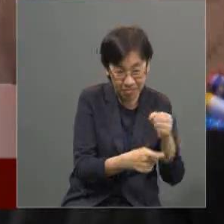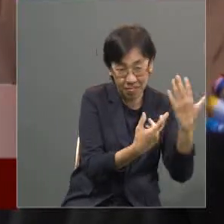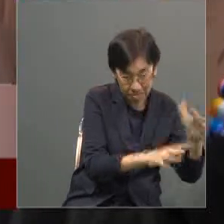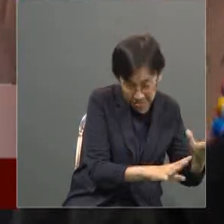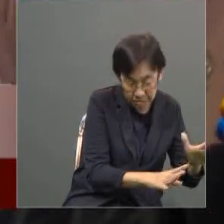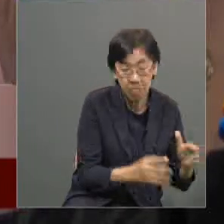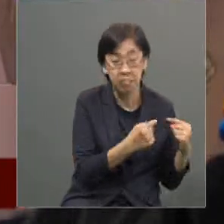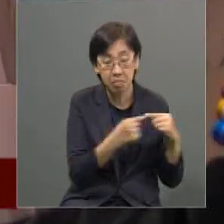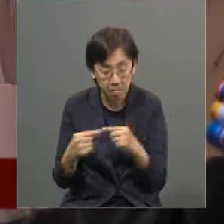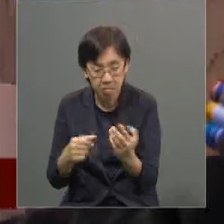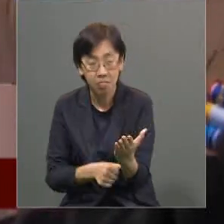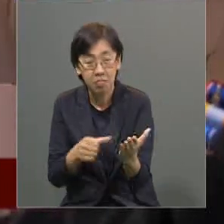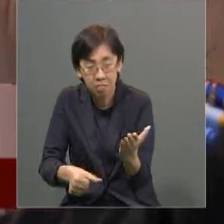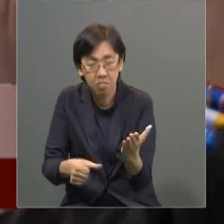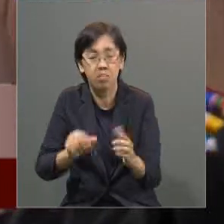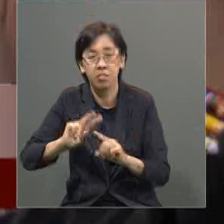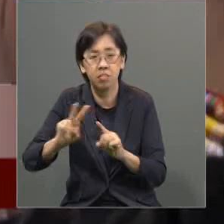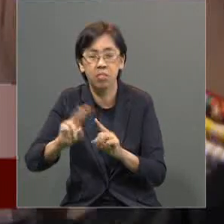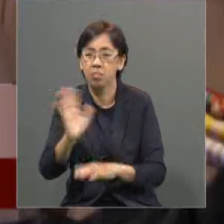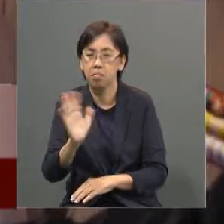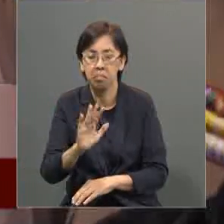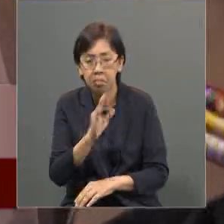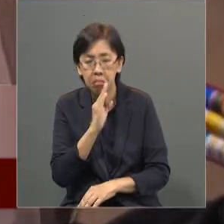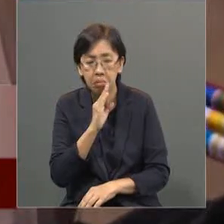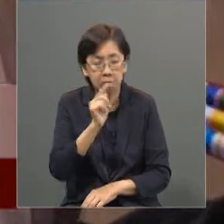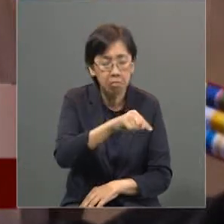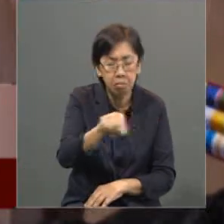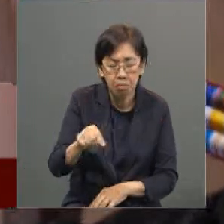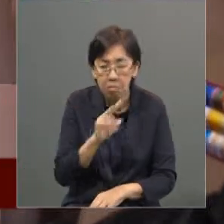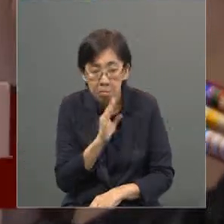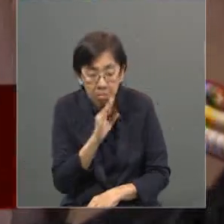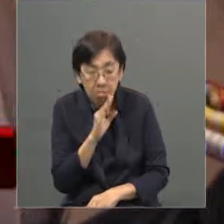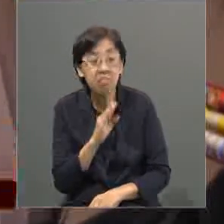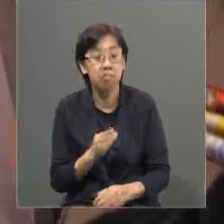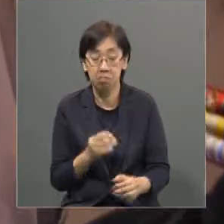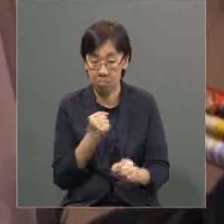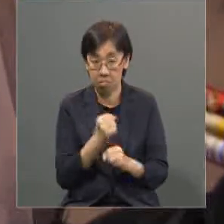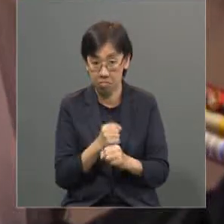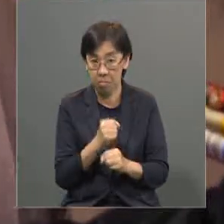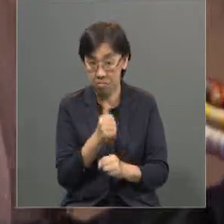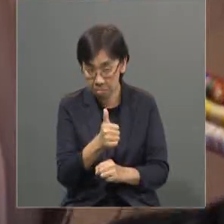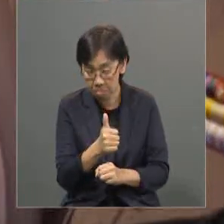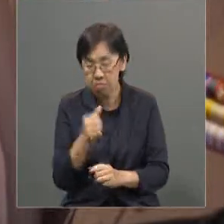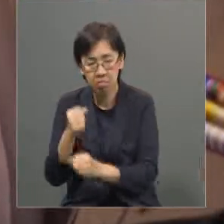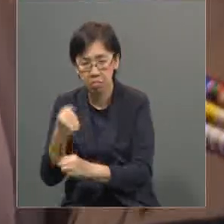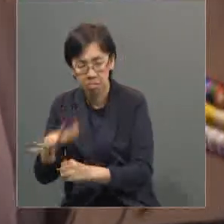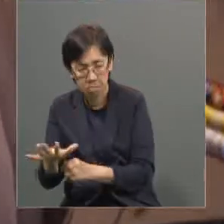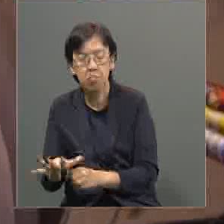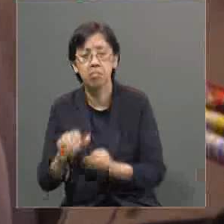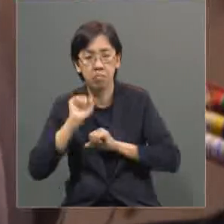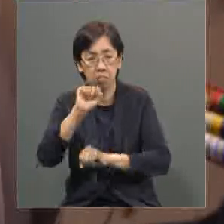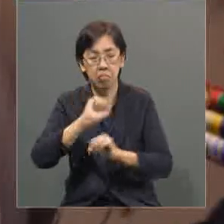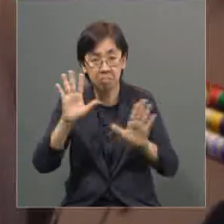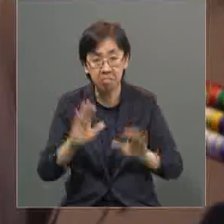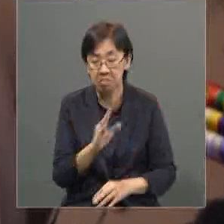ทานประกาศอยู่แล้วนะครับกระทรวงเกษตรประกาศอยู่แล้วว่าในพื้นที่ไหนที่เราอนุญาตให้ทำนาปรังได้นะครับดังนั้นบางพื้นที่ที่ไม่ส